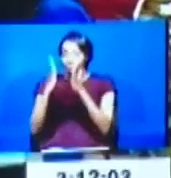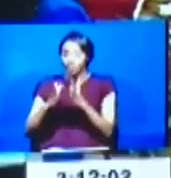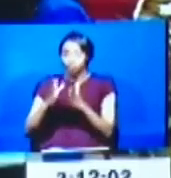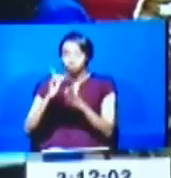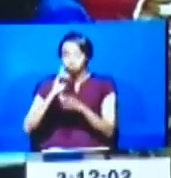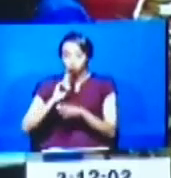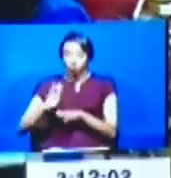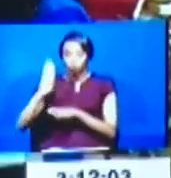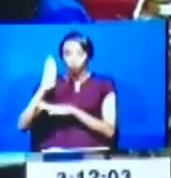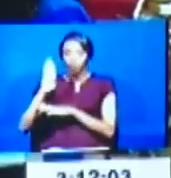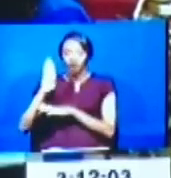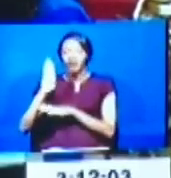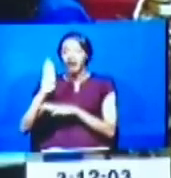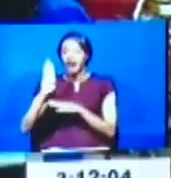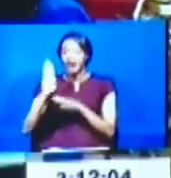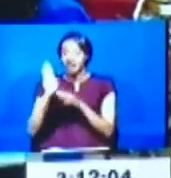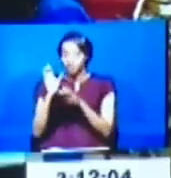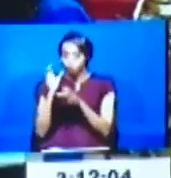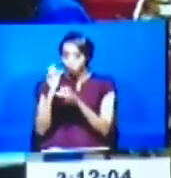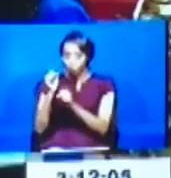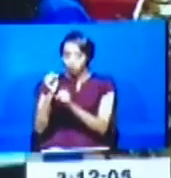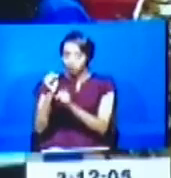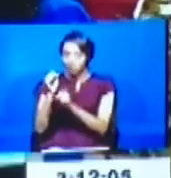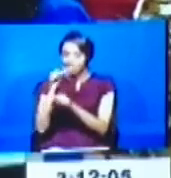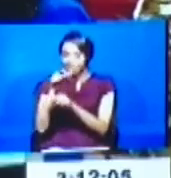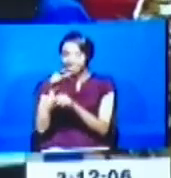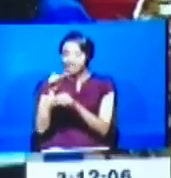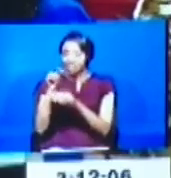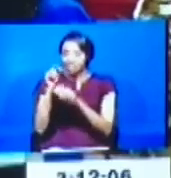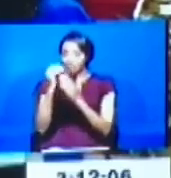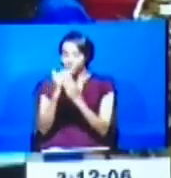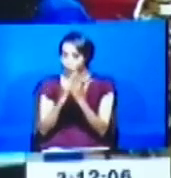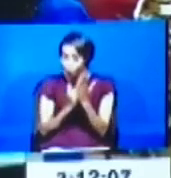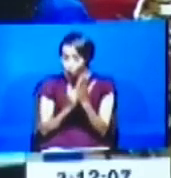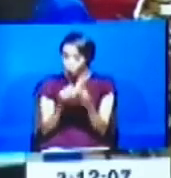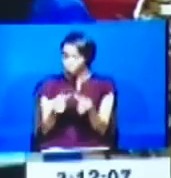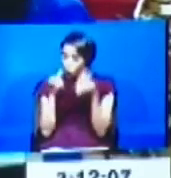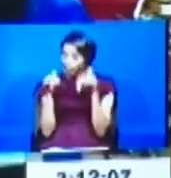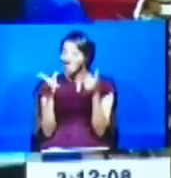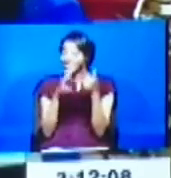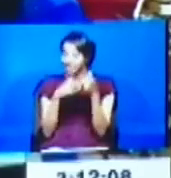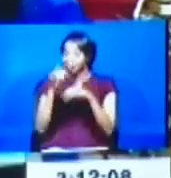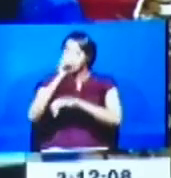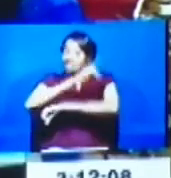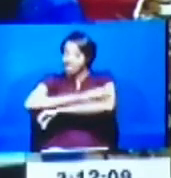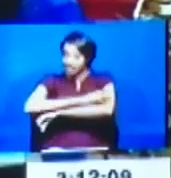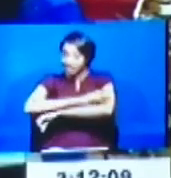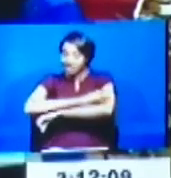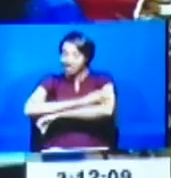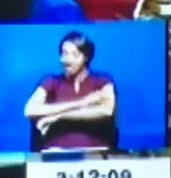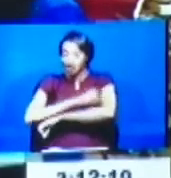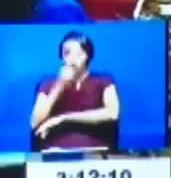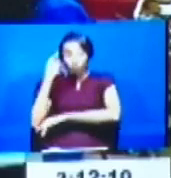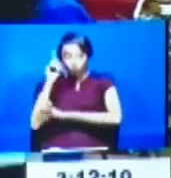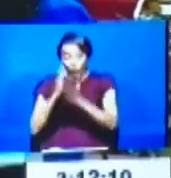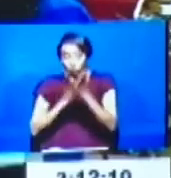Kenya they feel tebali represented so ne bagamba okusinga olonda Ruto tetujja olonda Raila katubererewo national cake